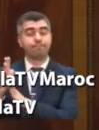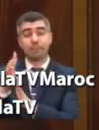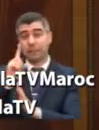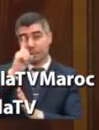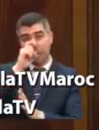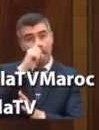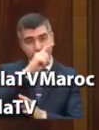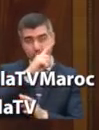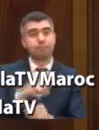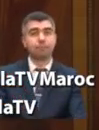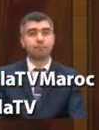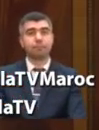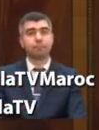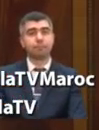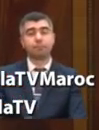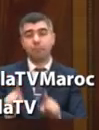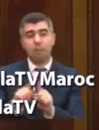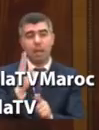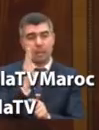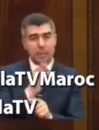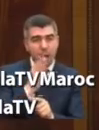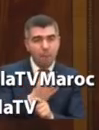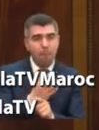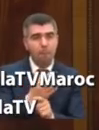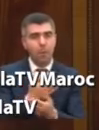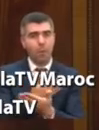وغير ذلك من مظاهر التنكيل والتعذيب والإساءة